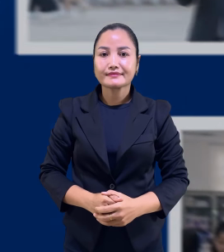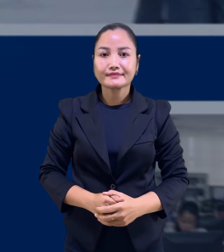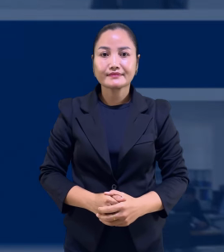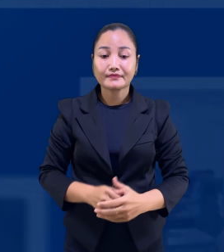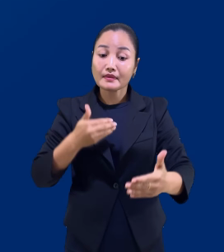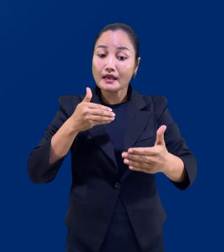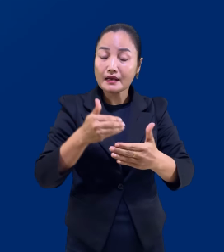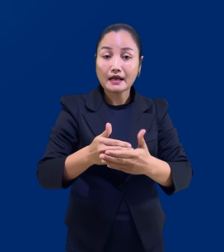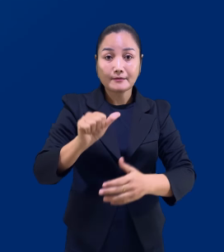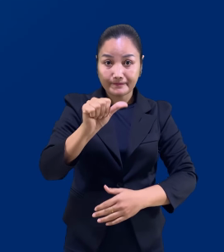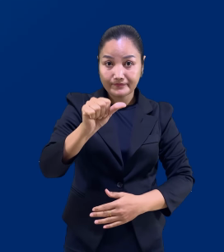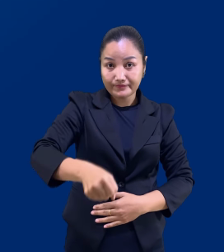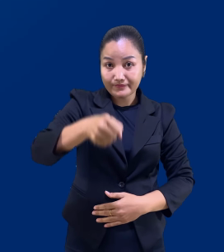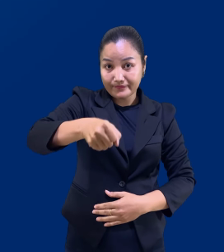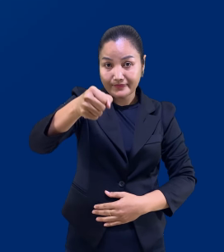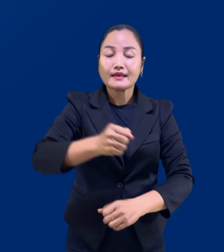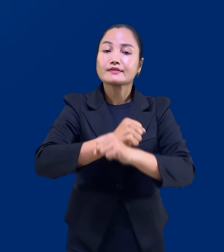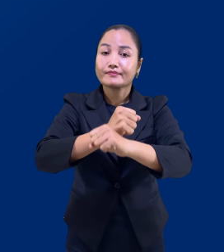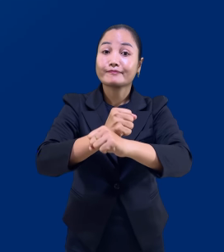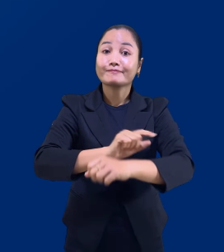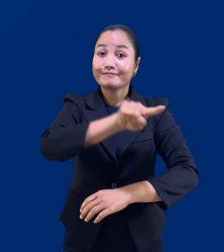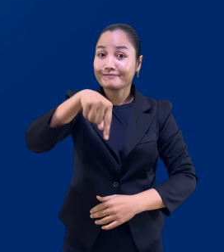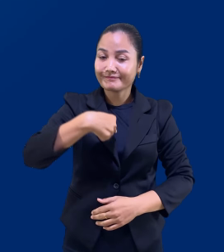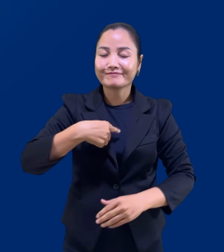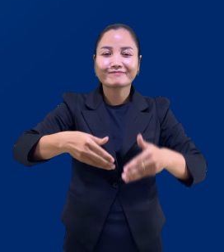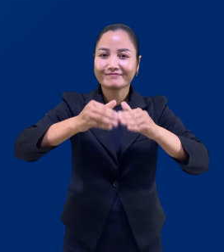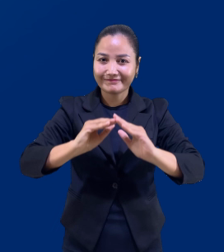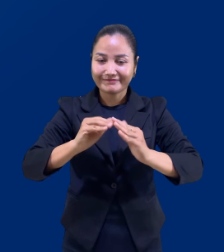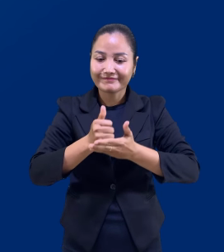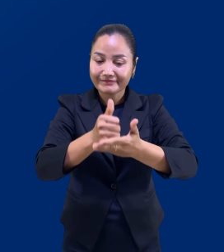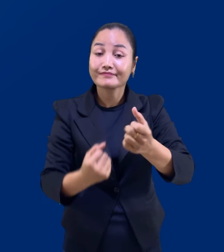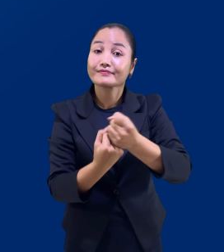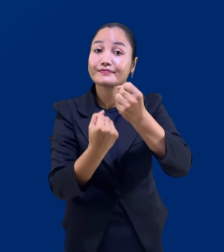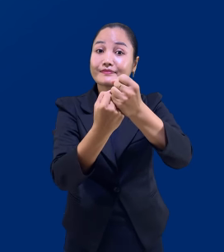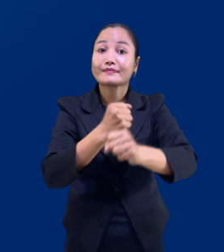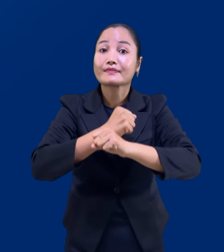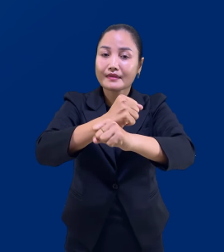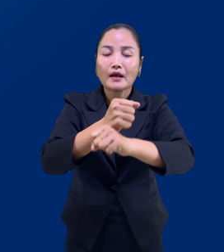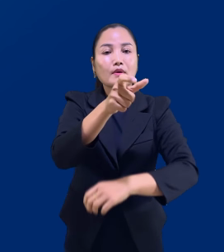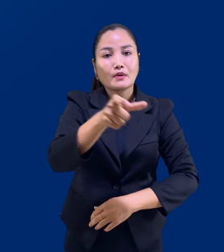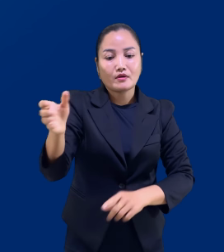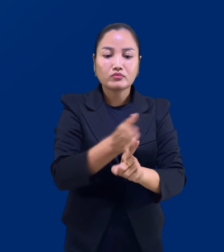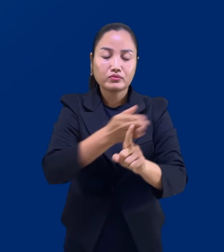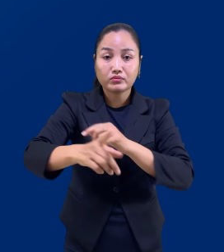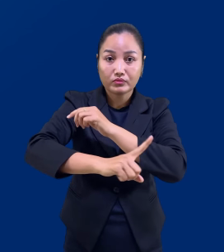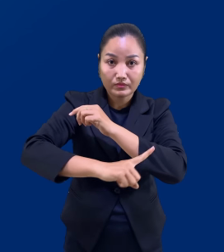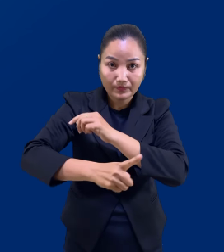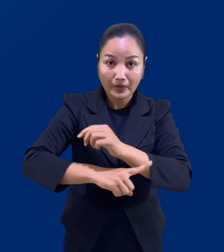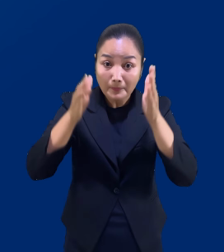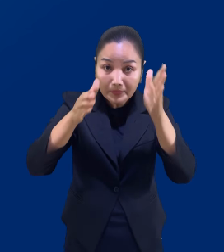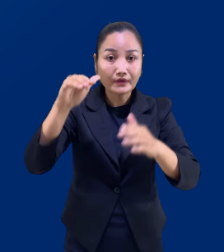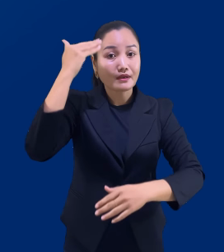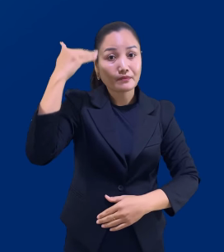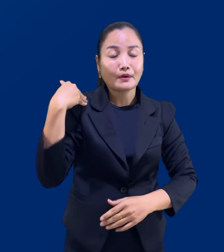កម្មវិធីអេបសុវត្ថិភាពយើងឬ GBV Safe App ត្រូវបានបង្កើតឡើងដើម្បីគ្រប់គ្រងនិងការពារជនរងគ្រោះ